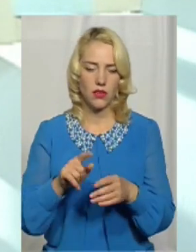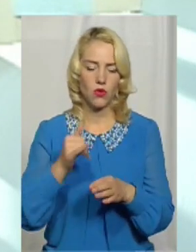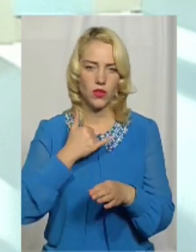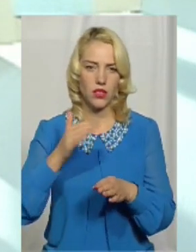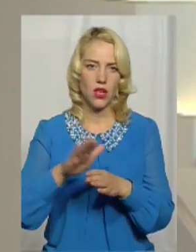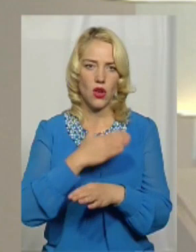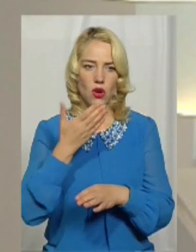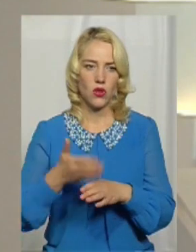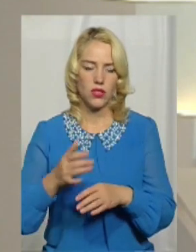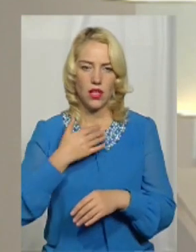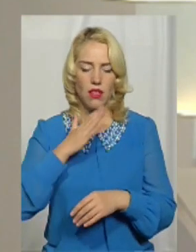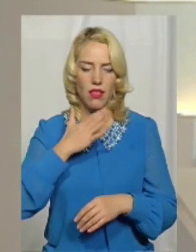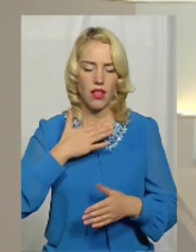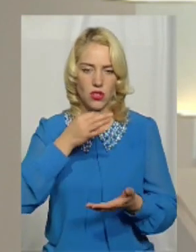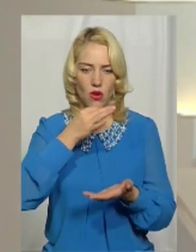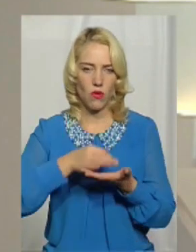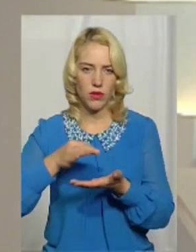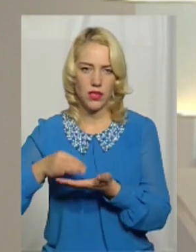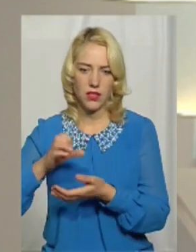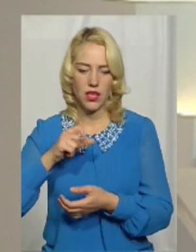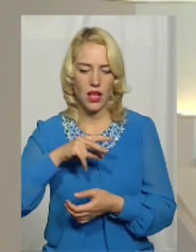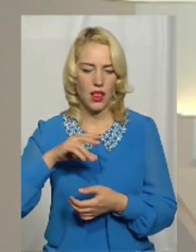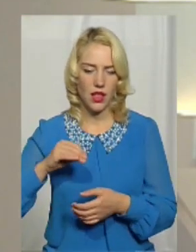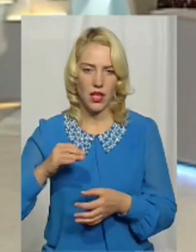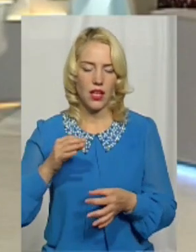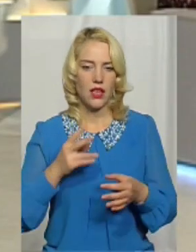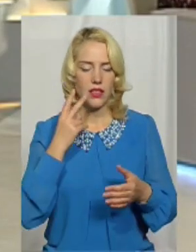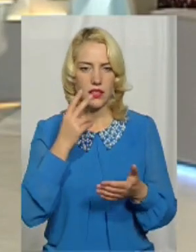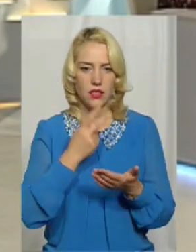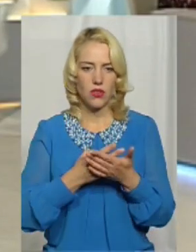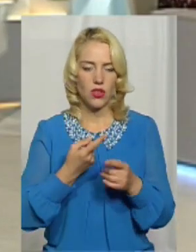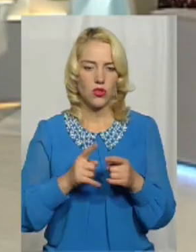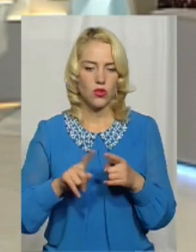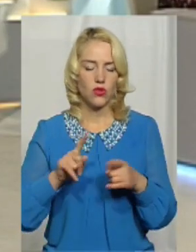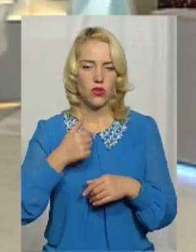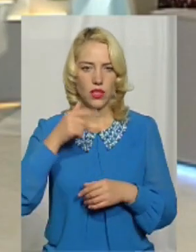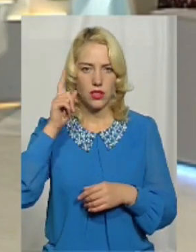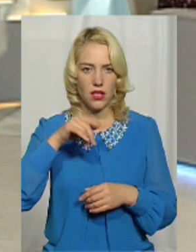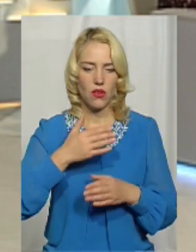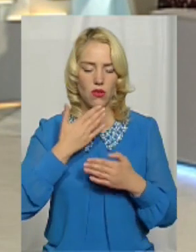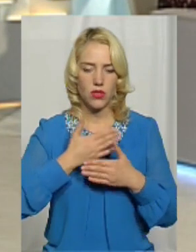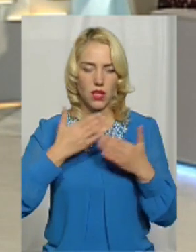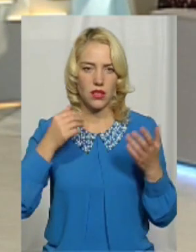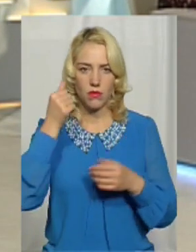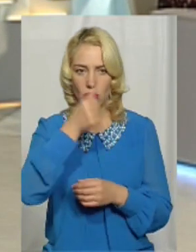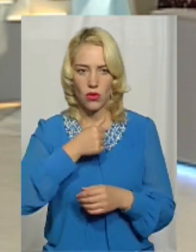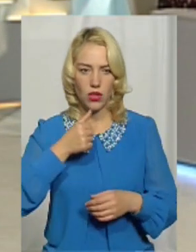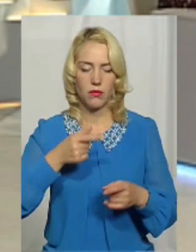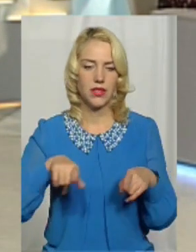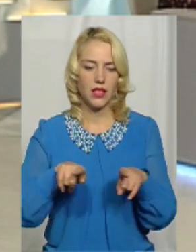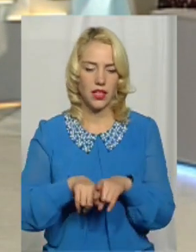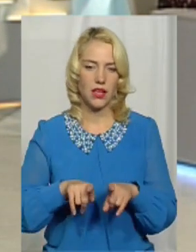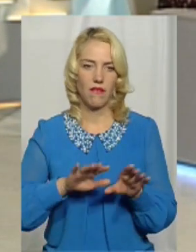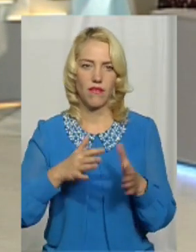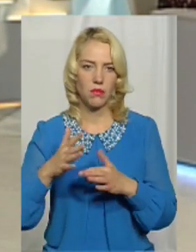розділені наші компетенції, але судячи із того, що я знаю, останніми роками